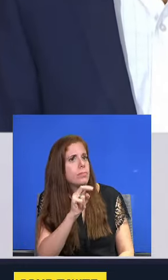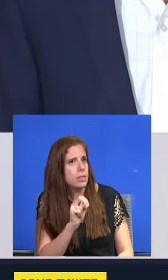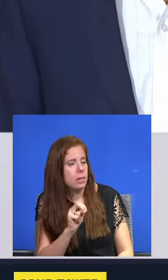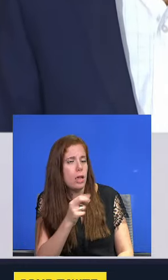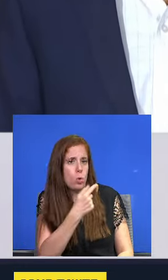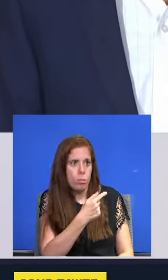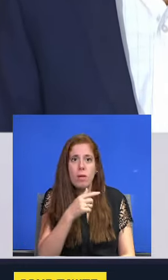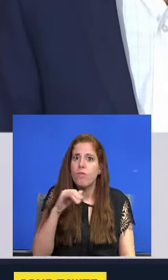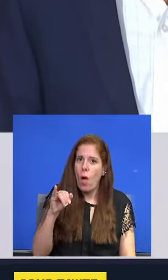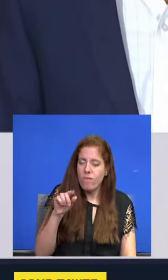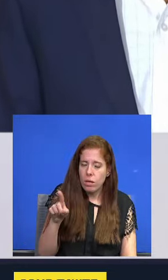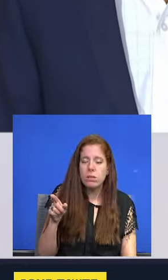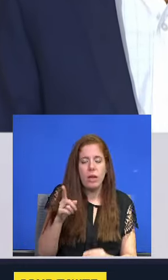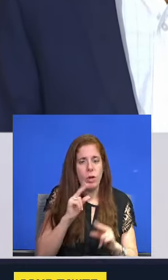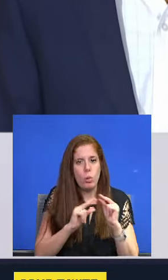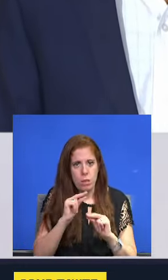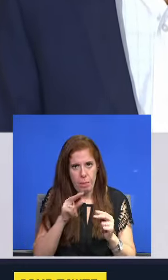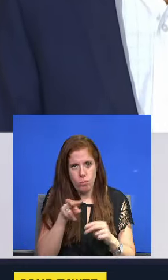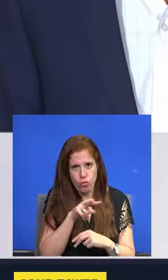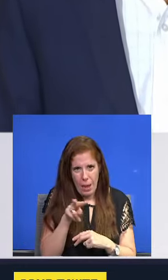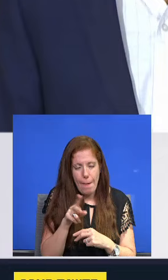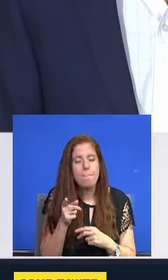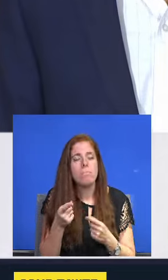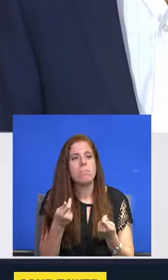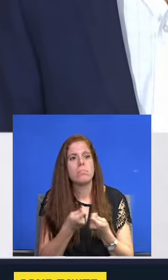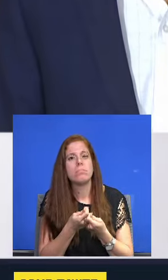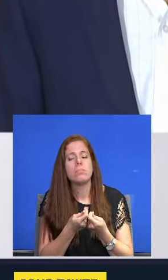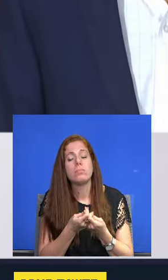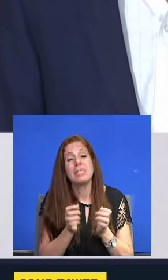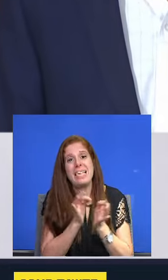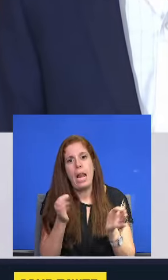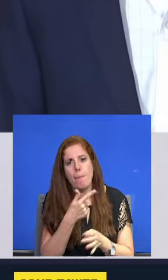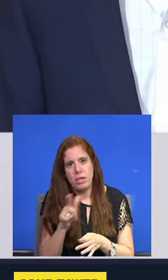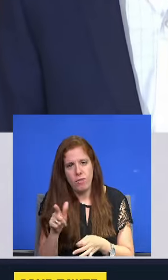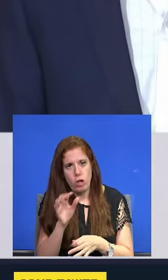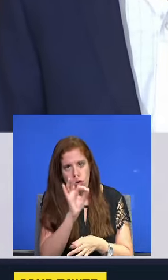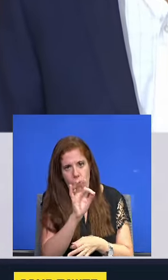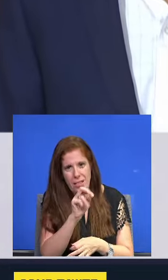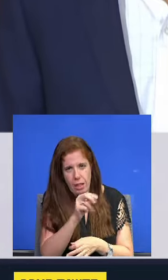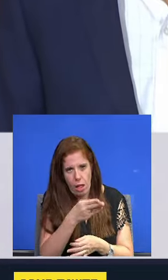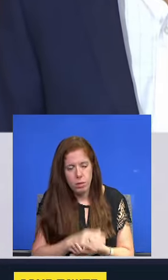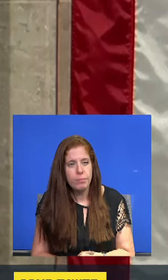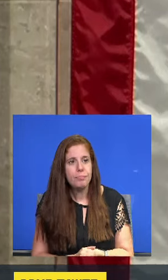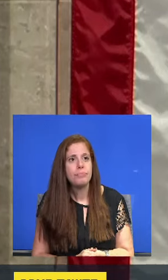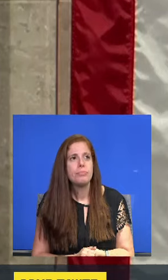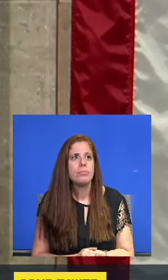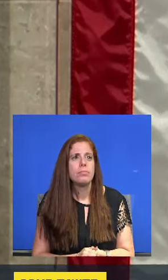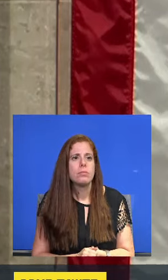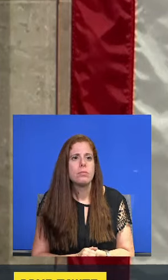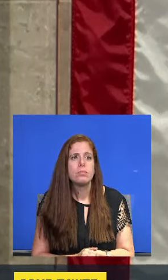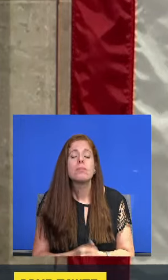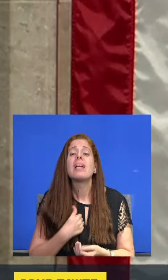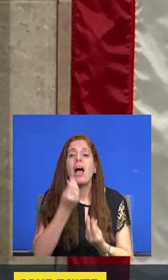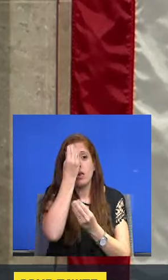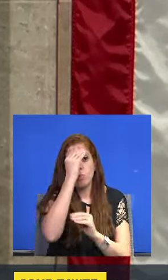החוץ. אנחנו מיד נהיה עם שניכם עם עדכונים בעניין הזה. תחילה לכתבה שלך, נתן. The office of